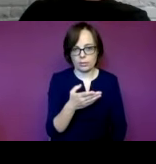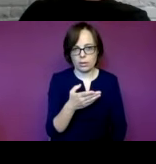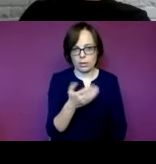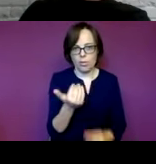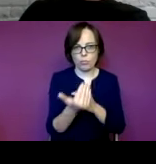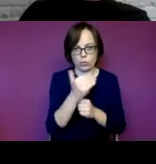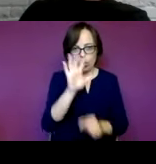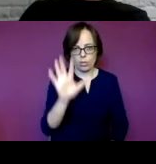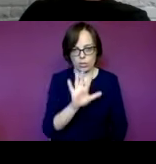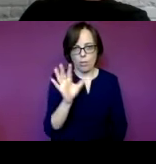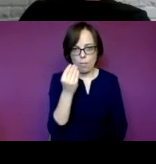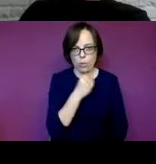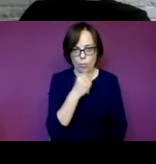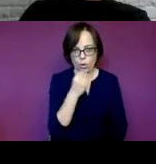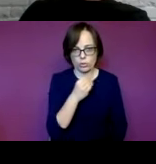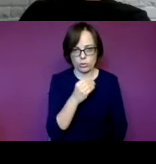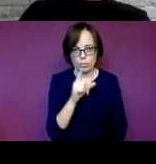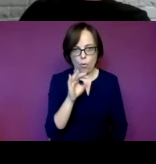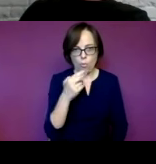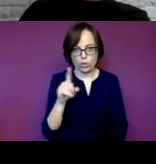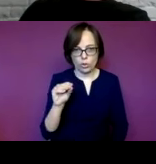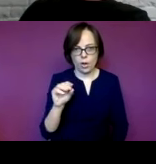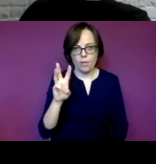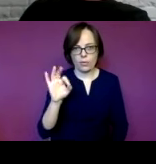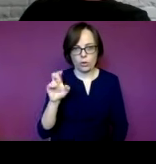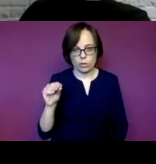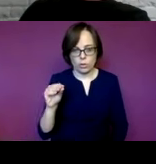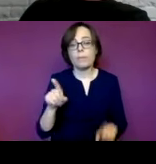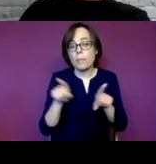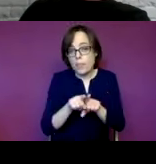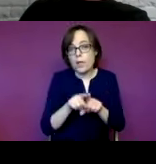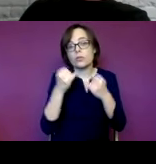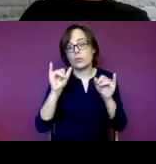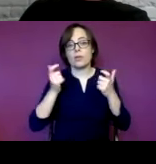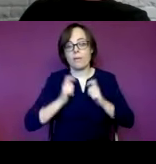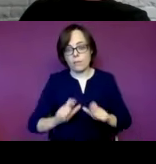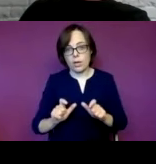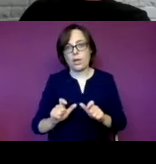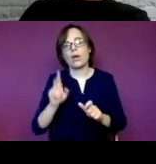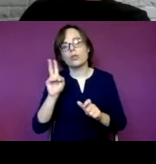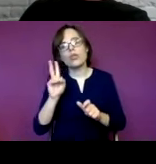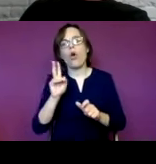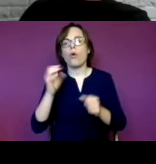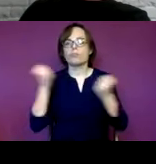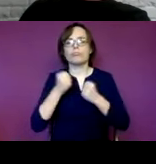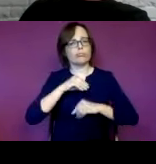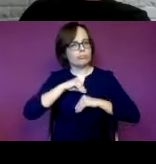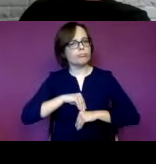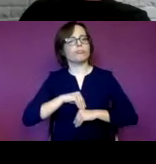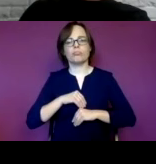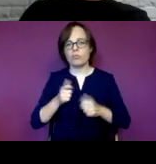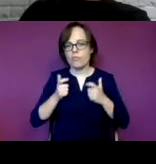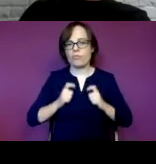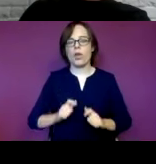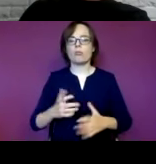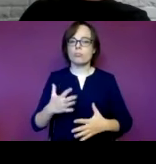na Pomorzu Wschodnim. Natomiast no, były to też takie wsie, które bardzo głęboko miały wpisany pewien etos wiejski, prawda, i pewną